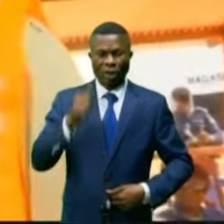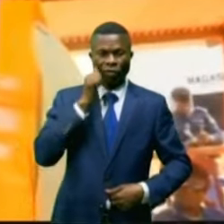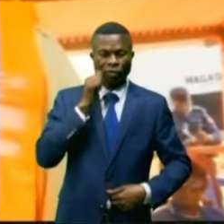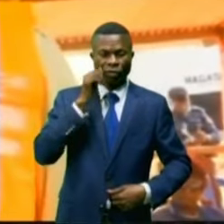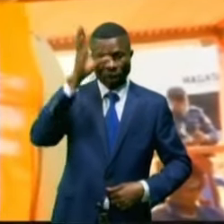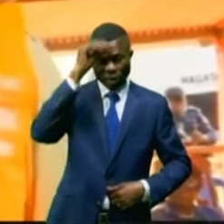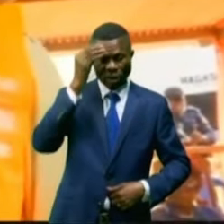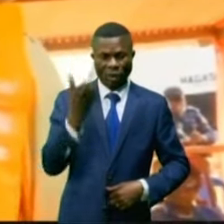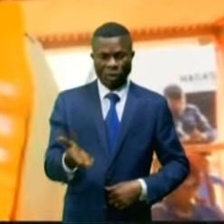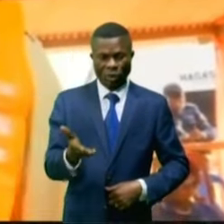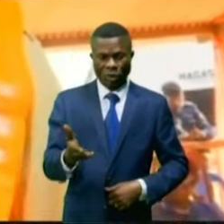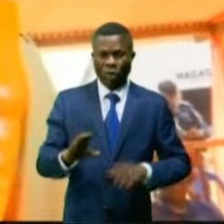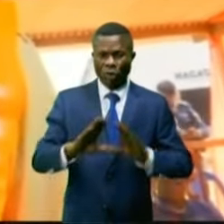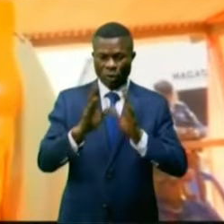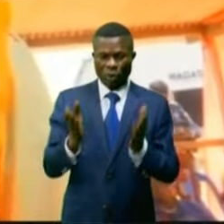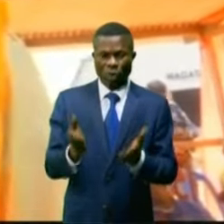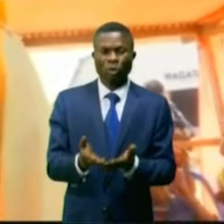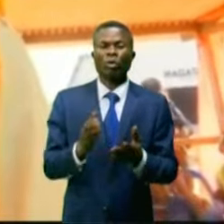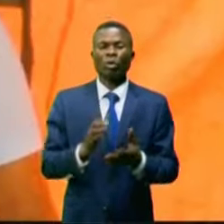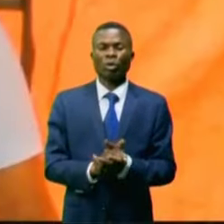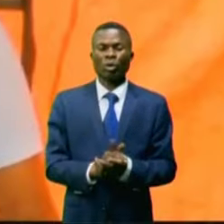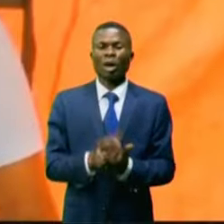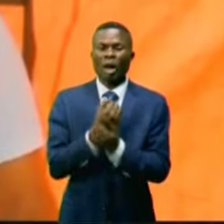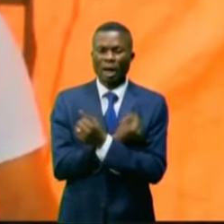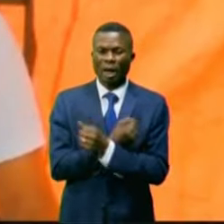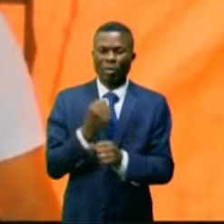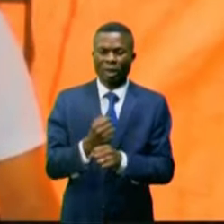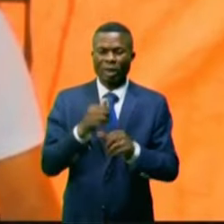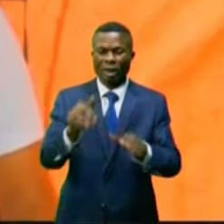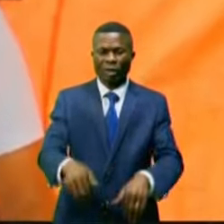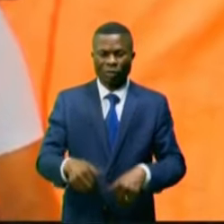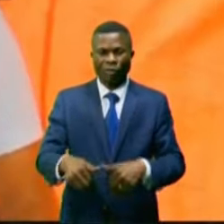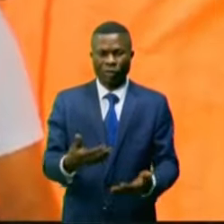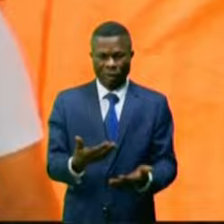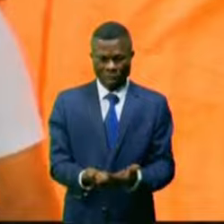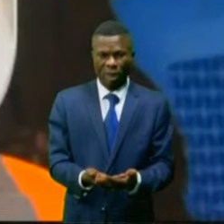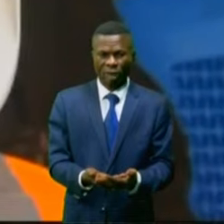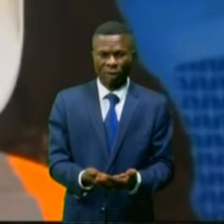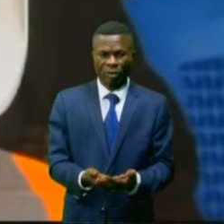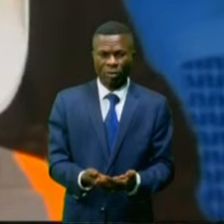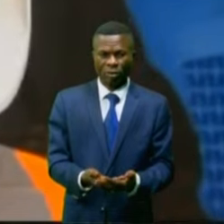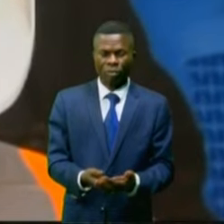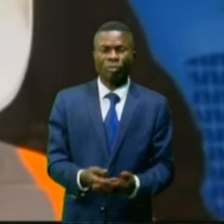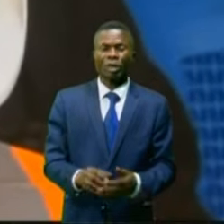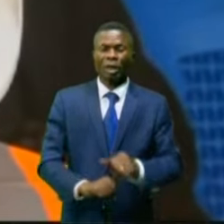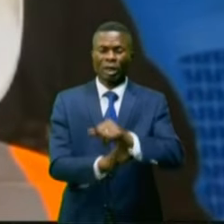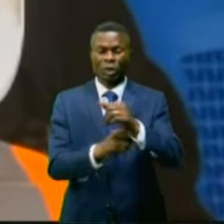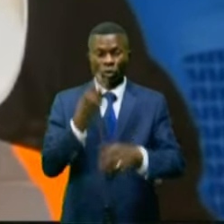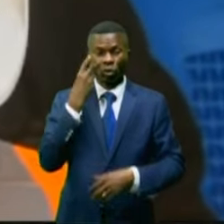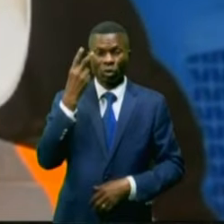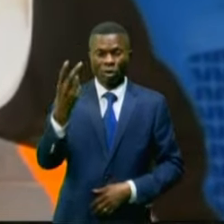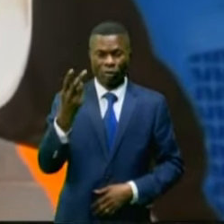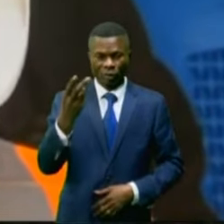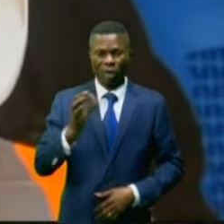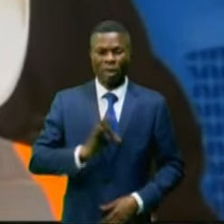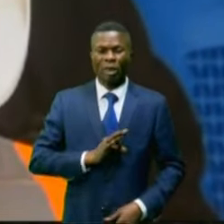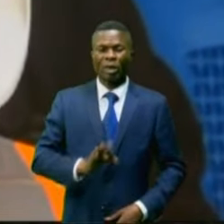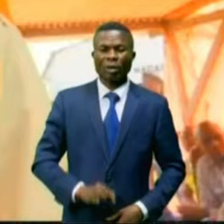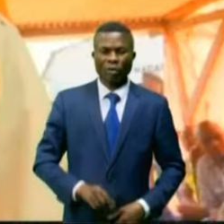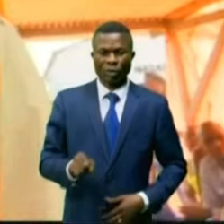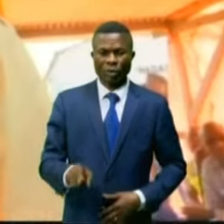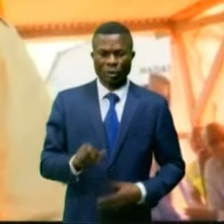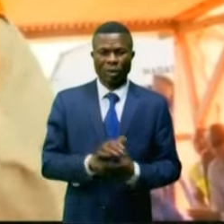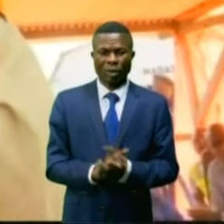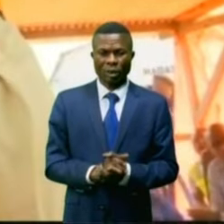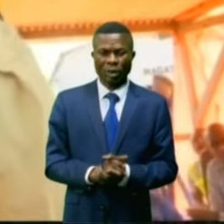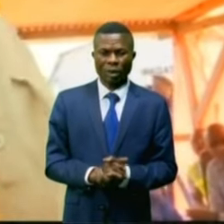Je demande à tous les jeunes filles et garçons de revenir pour qu'ensemble nous puissions cultiver les 4000 hectares de